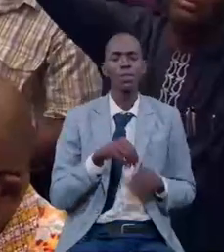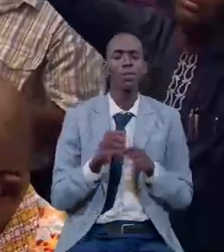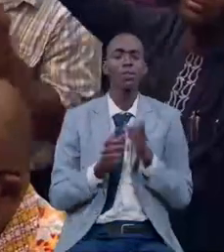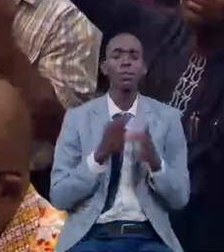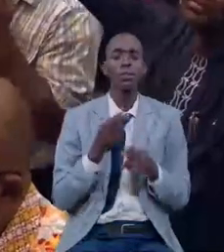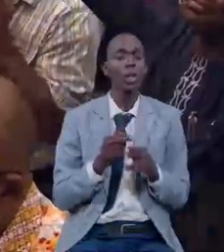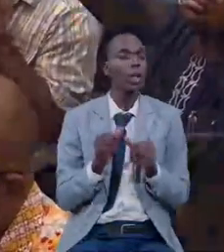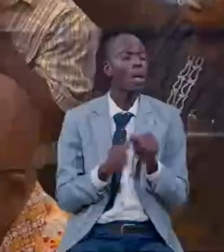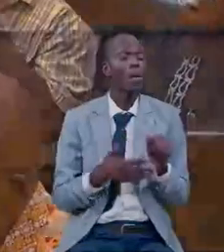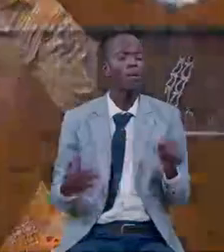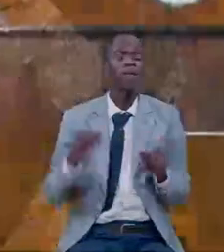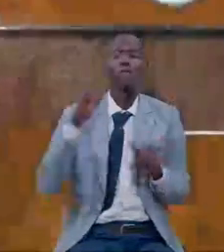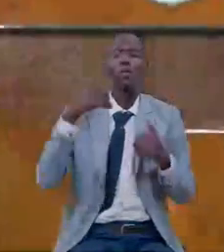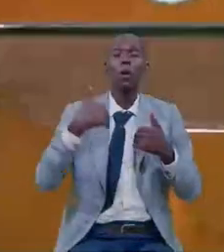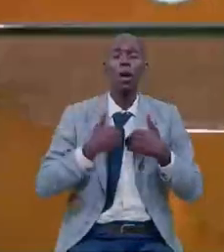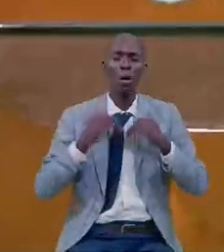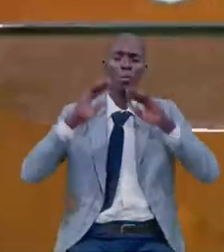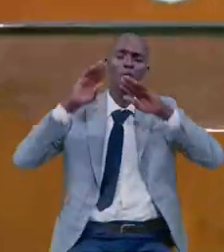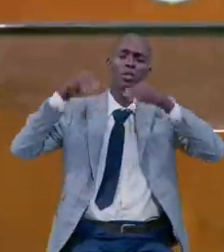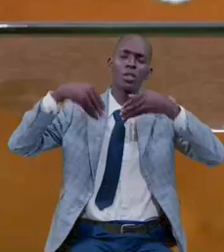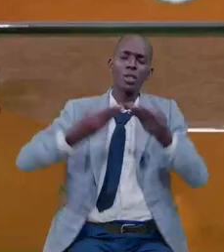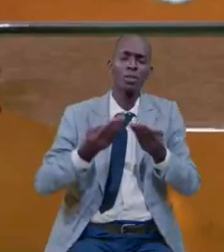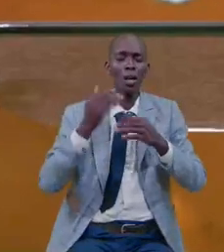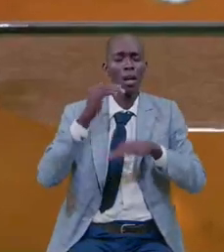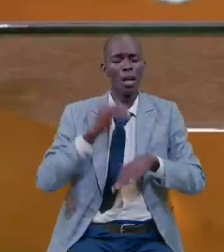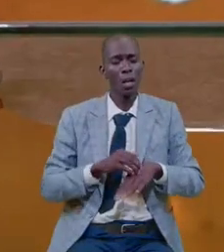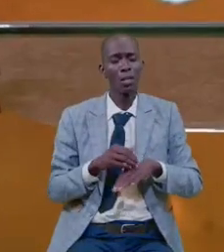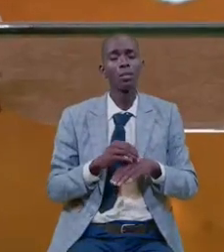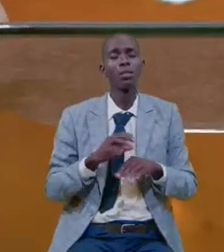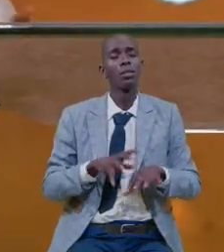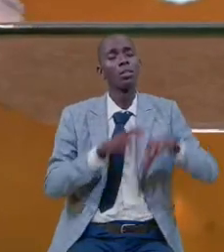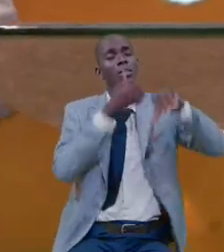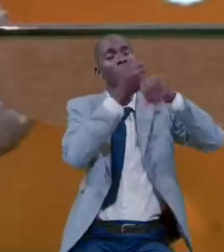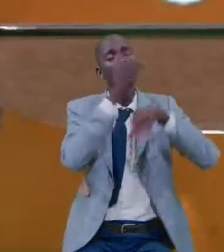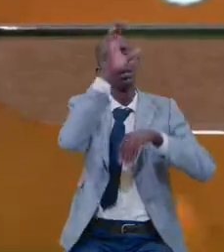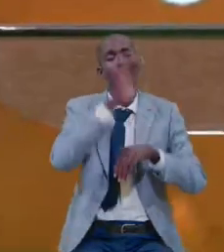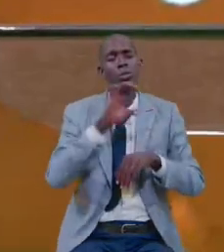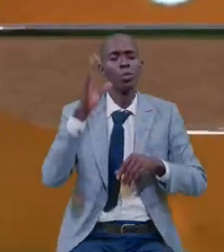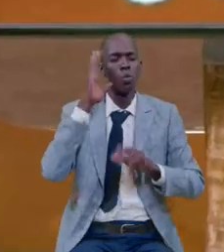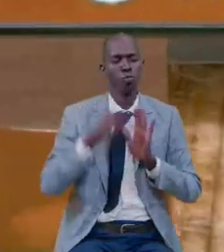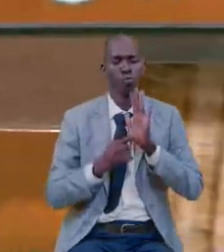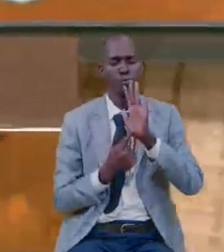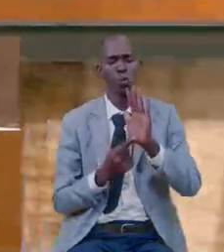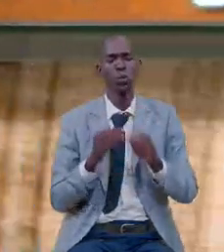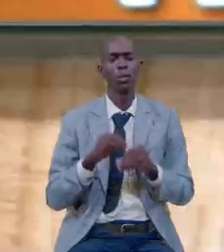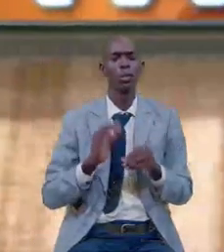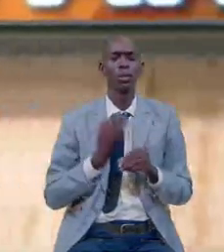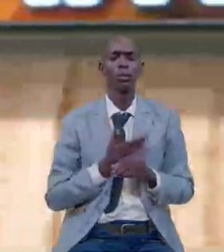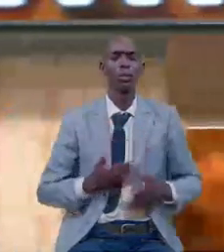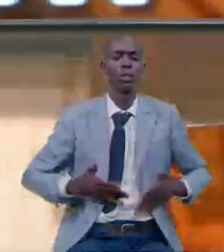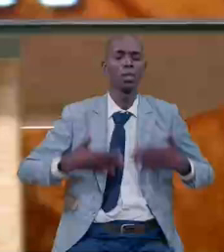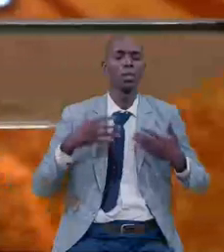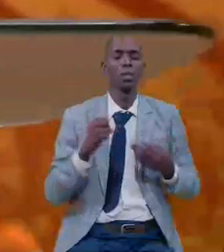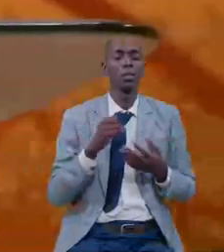Tout ce que tu as pourvu au calvaire va se refléter dans notre vie.